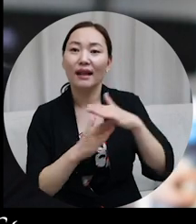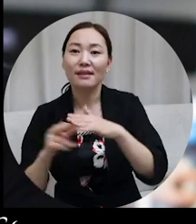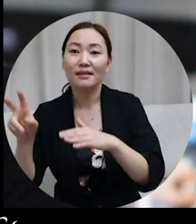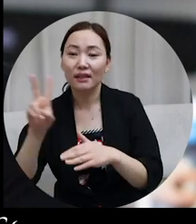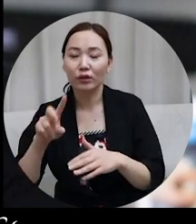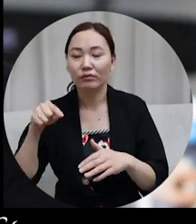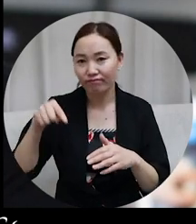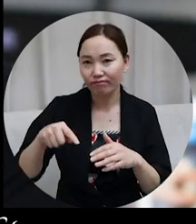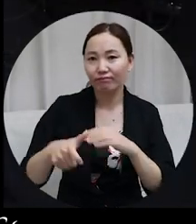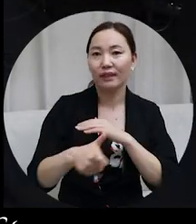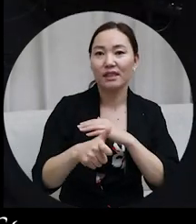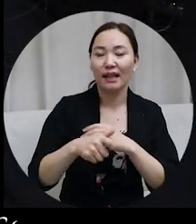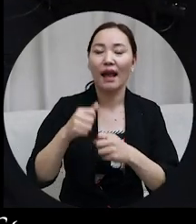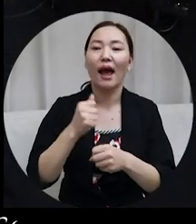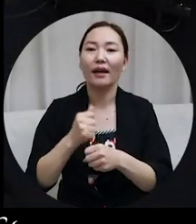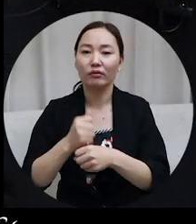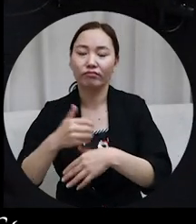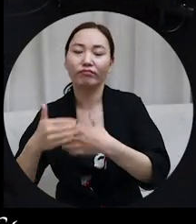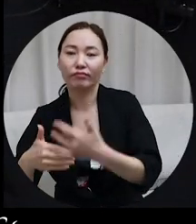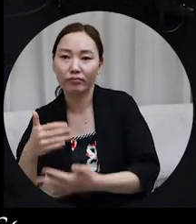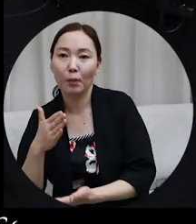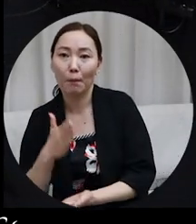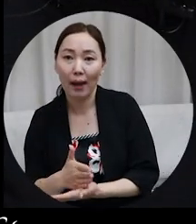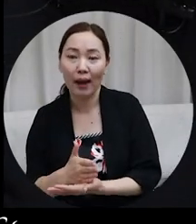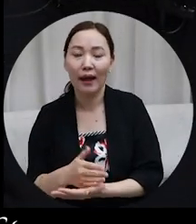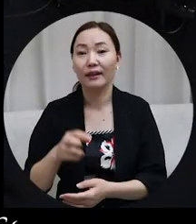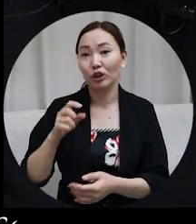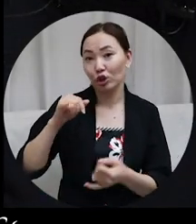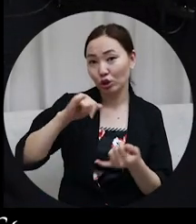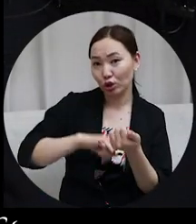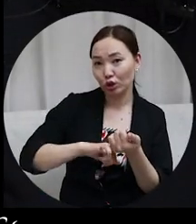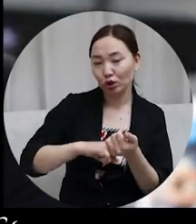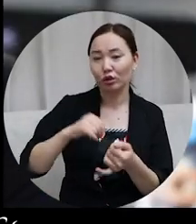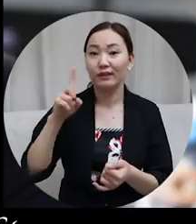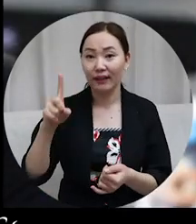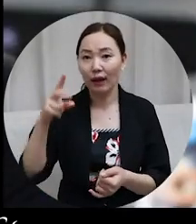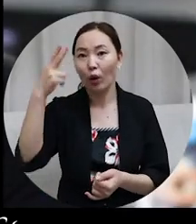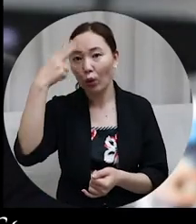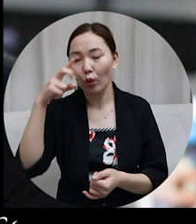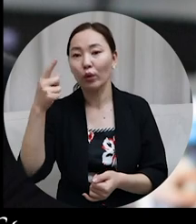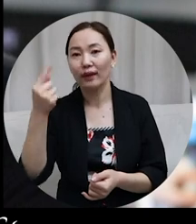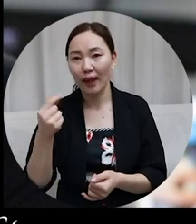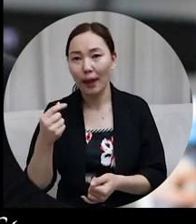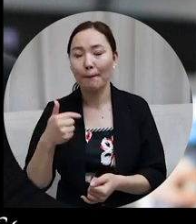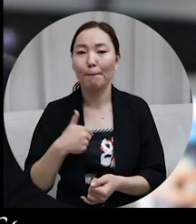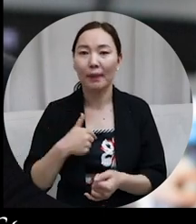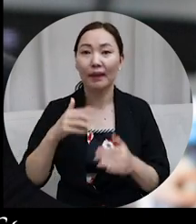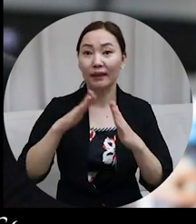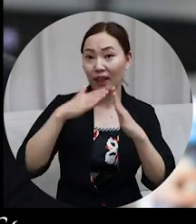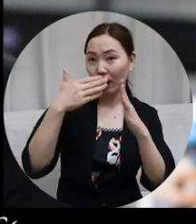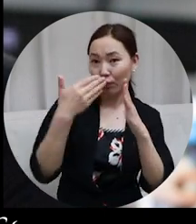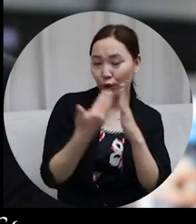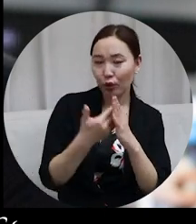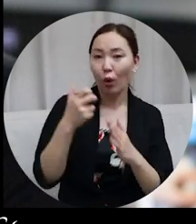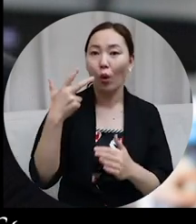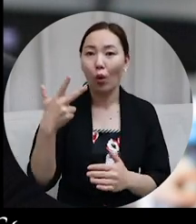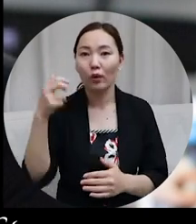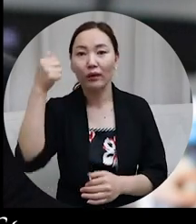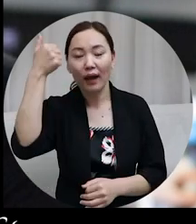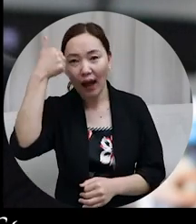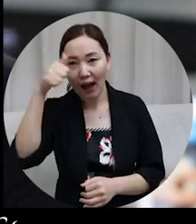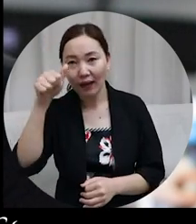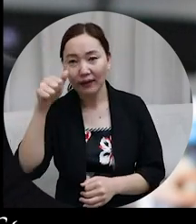нөхөр нэг хүүтэй. Хүү маань одоо 8 сар 9 нас хүрнэ. За би өөрөө айлын яг дундах хүүхэд, 3